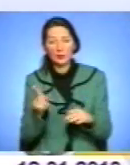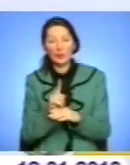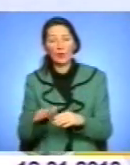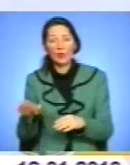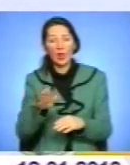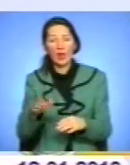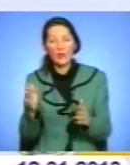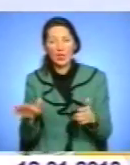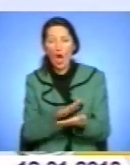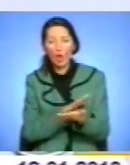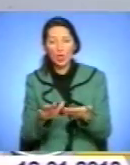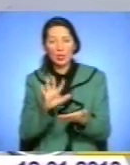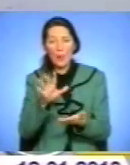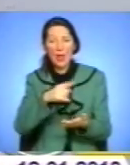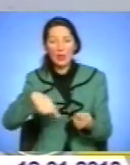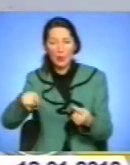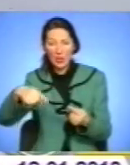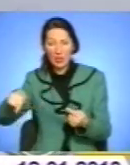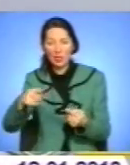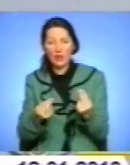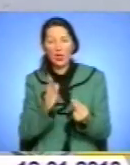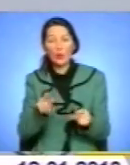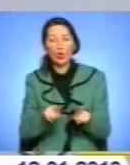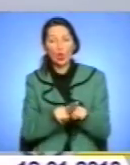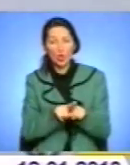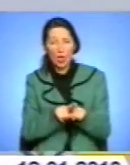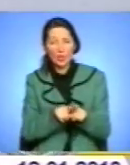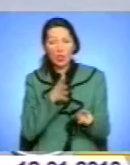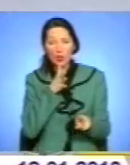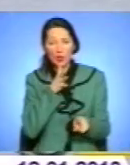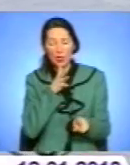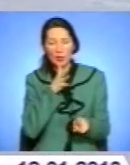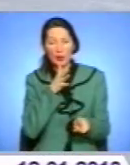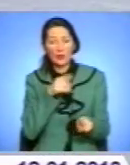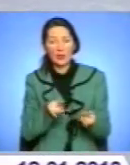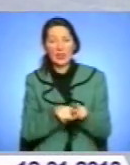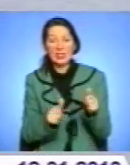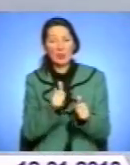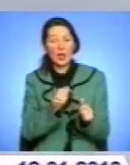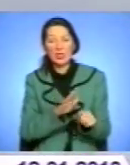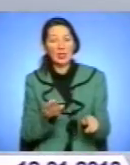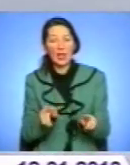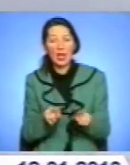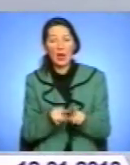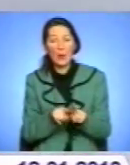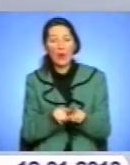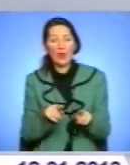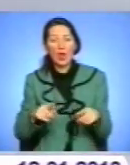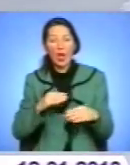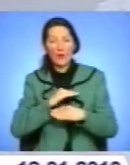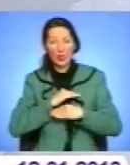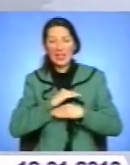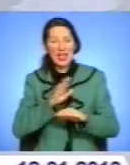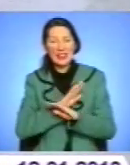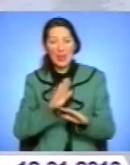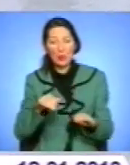майданчиків. Ігри на них відбуватимуться одночасно. Такі хокейні змагання нетипові, адже воротаря на льоду не буде. Замість нього з двох протилежних